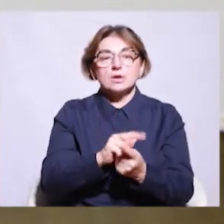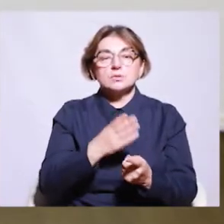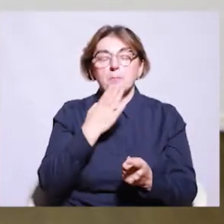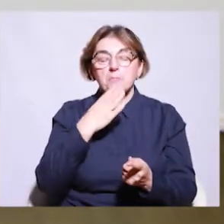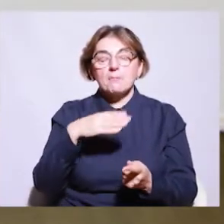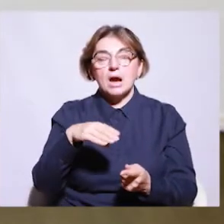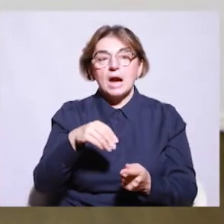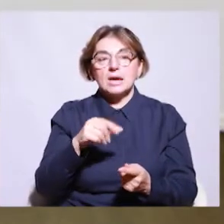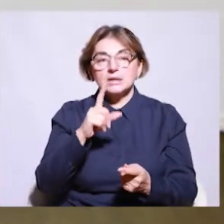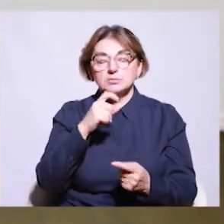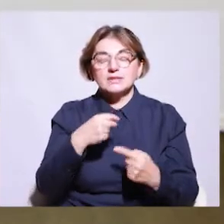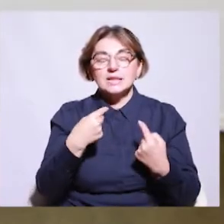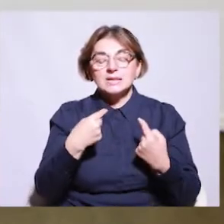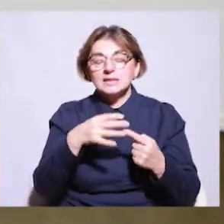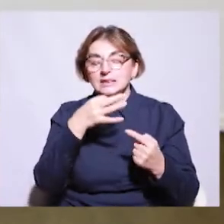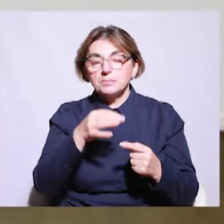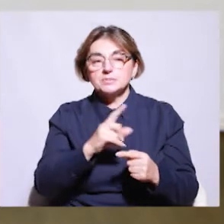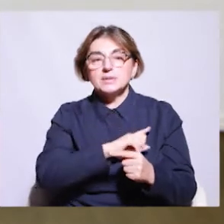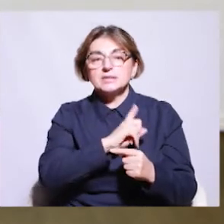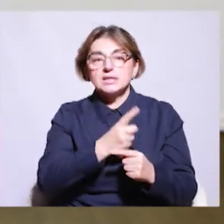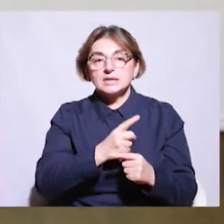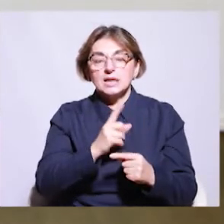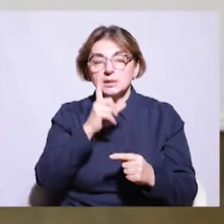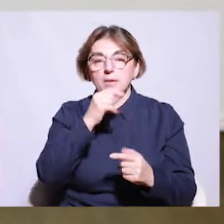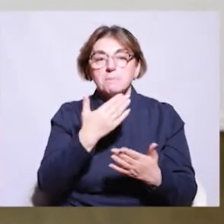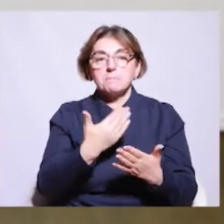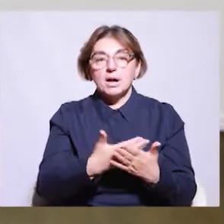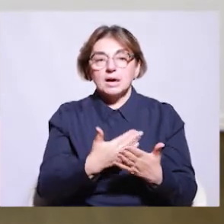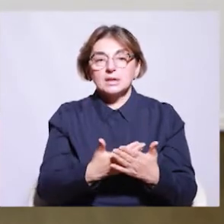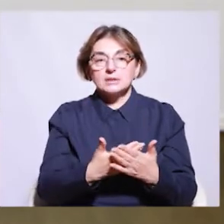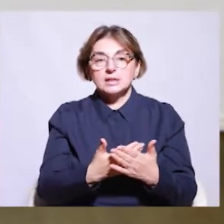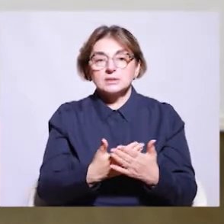მარილჟავას ნებისმიერი ძლიერი მჟავით, მაგალითად შევცვლით გოგირდმჟავით,